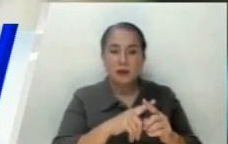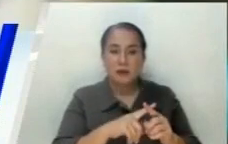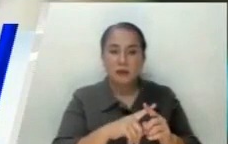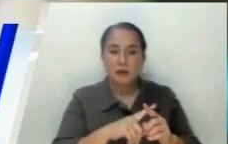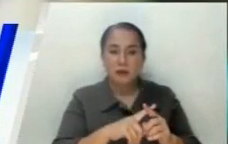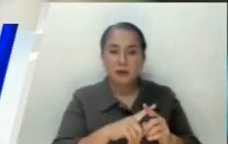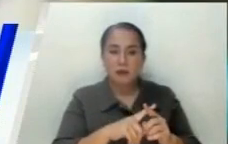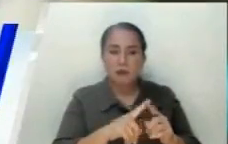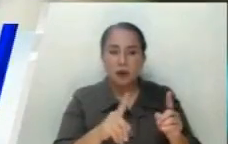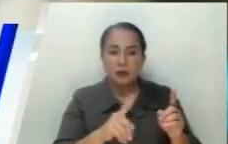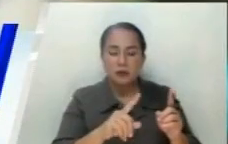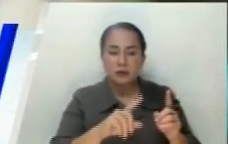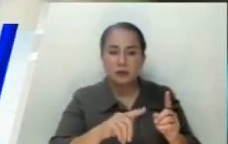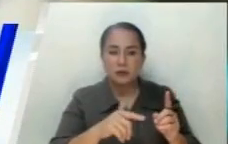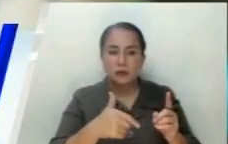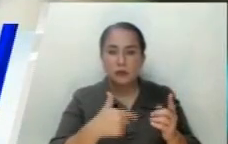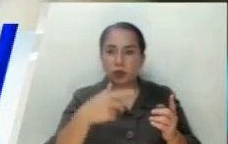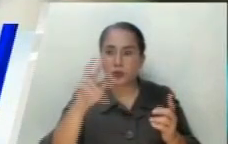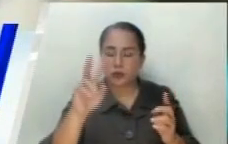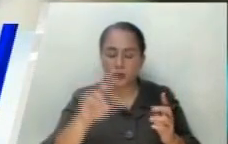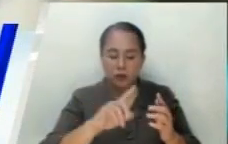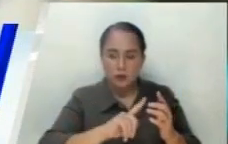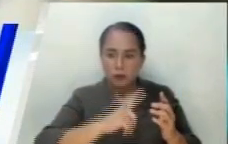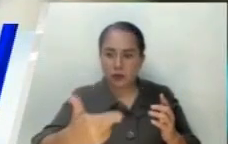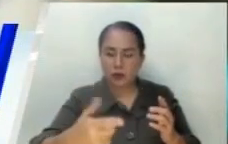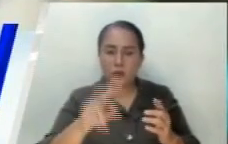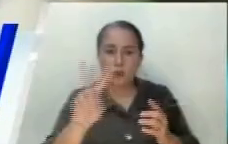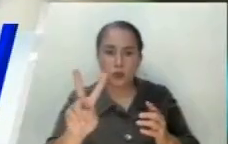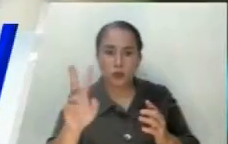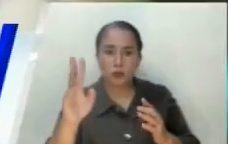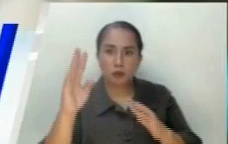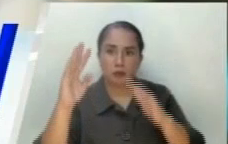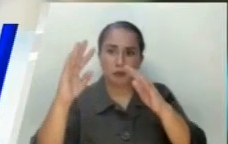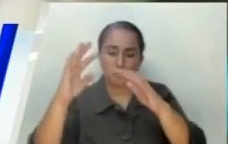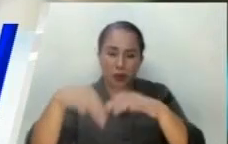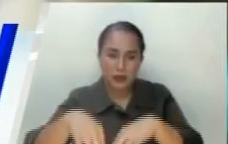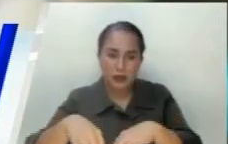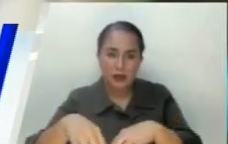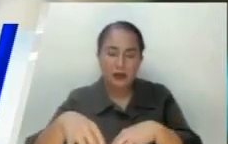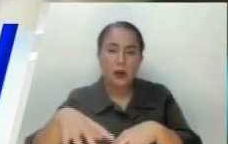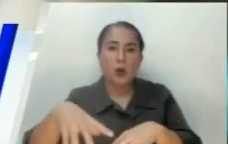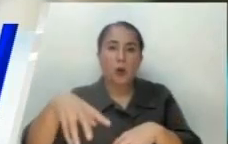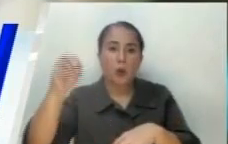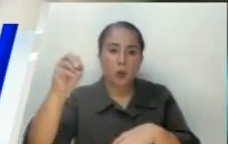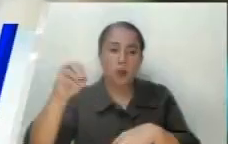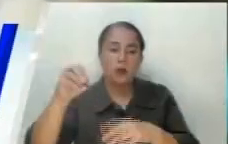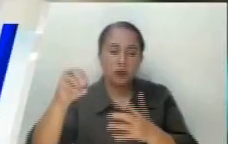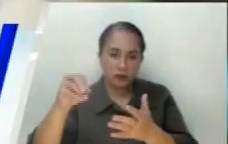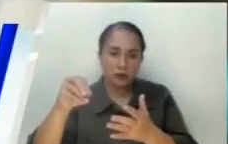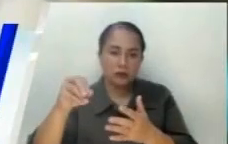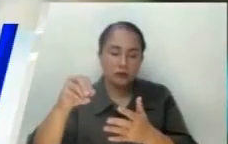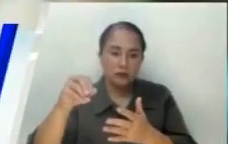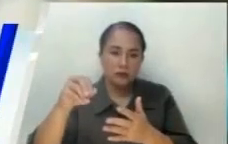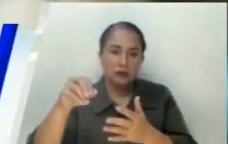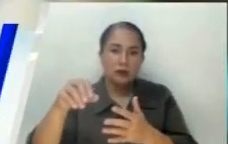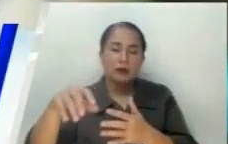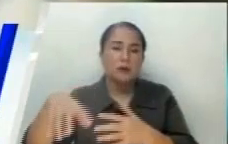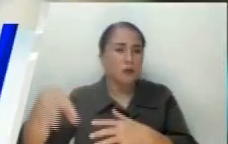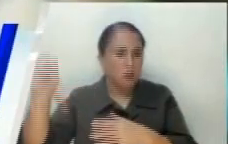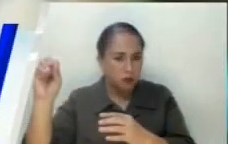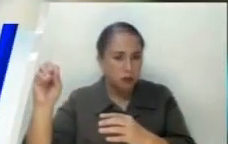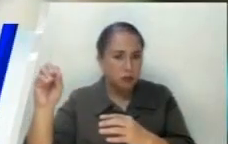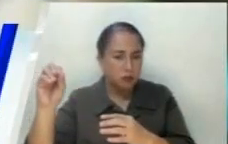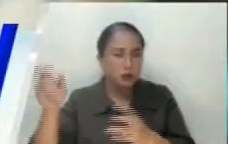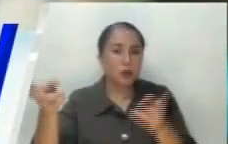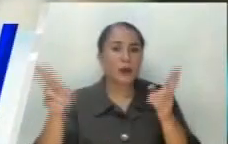pedc unit 2 nung matumba at mamatay din yung palm conception power corporation Anong nangyari